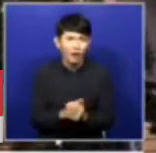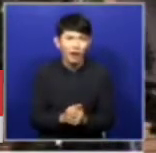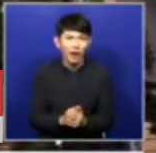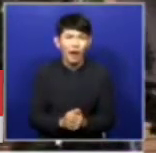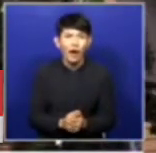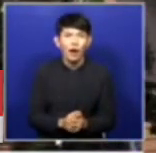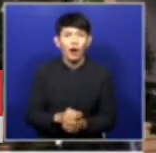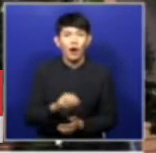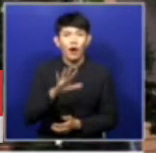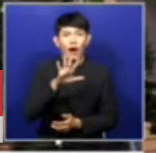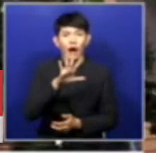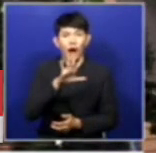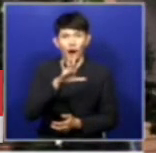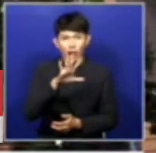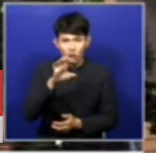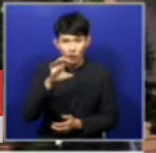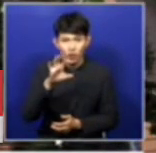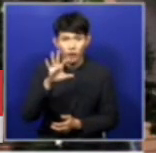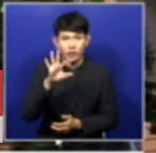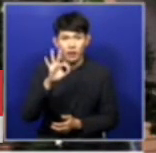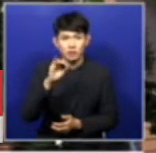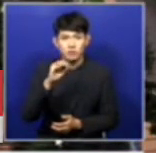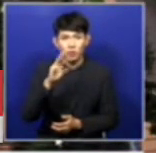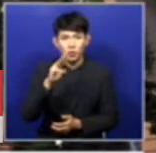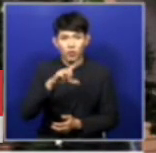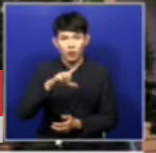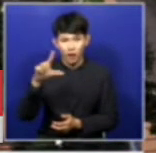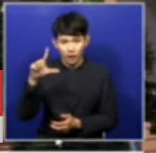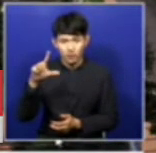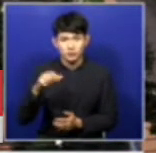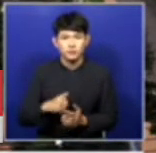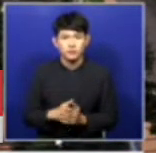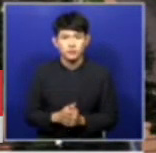กว่าบาทนะครับ